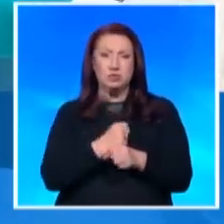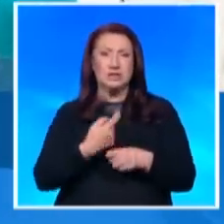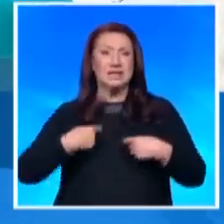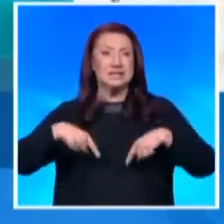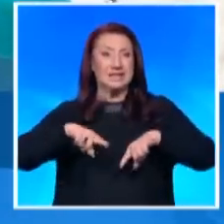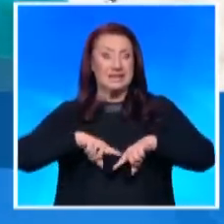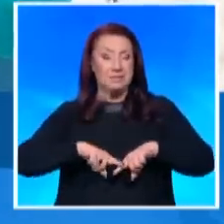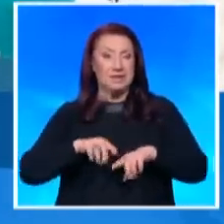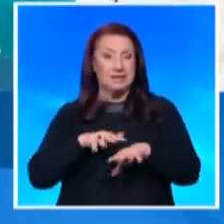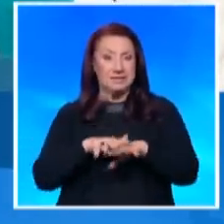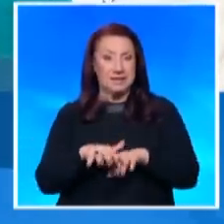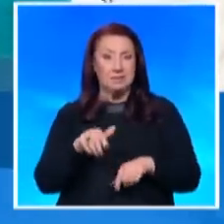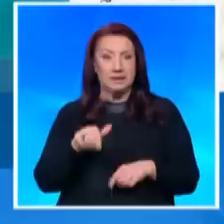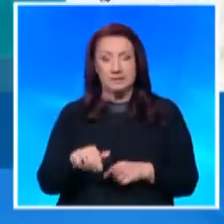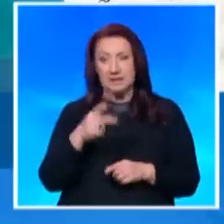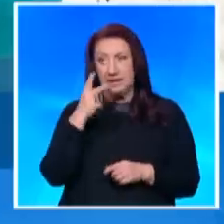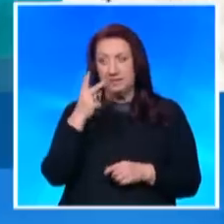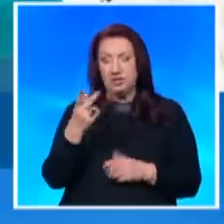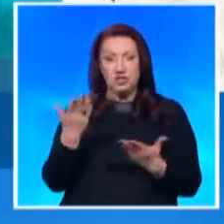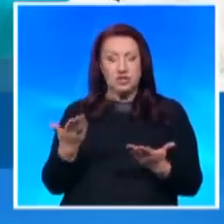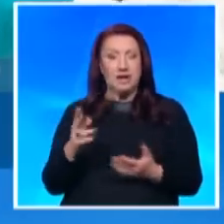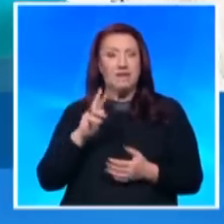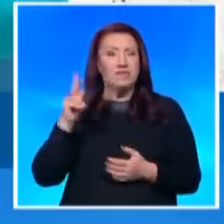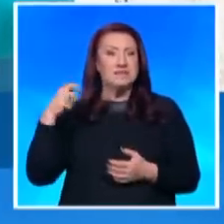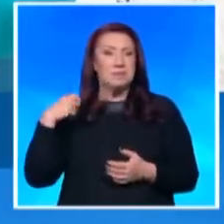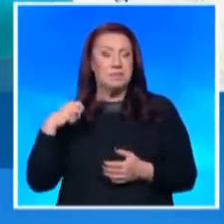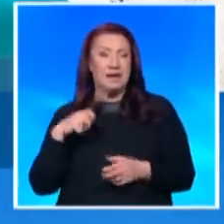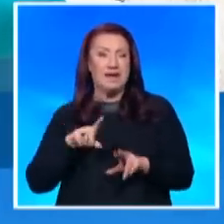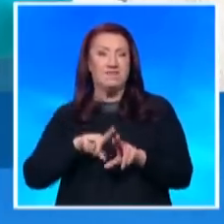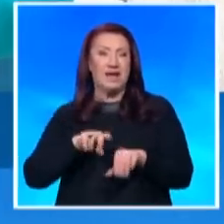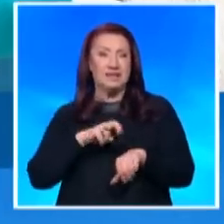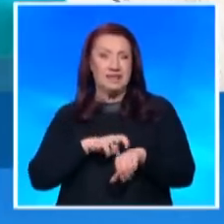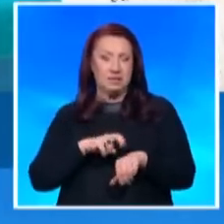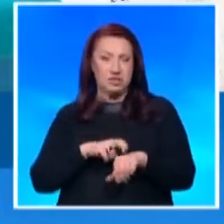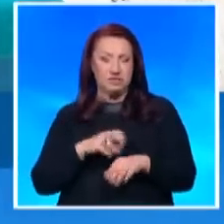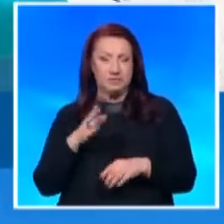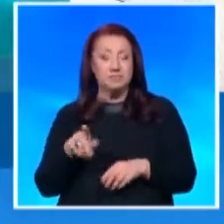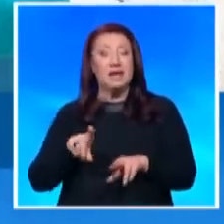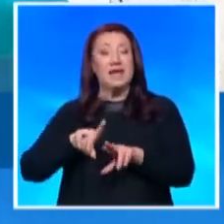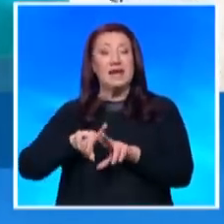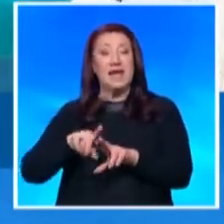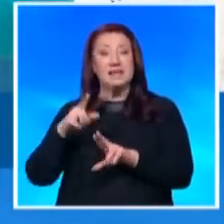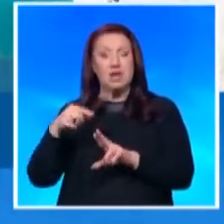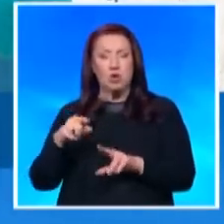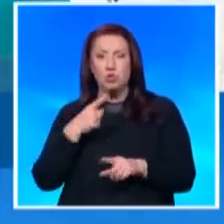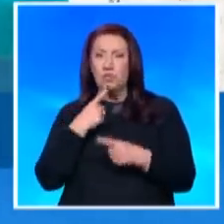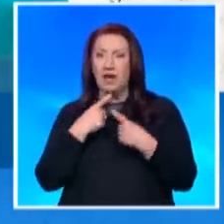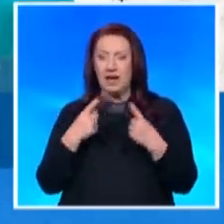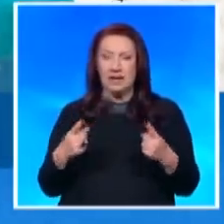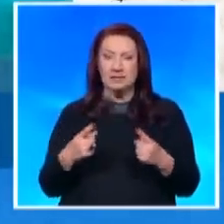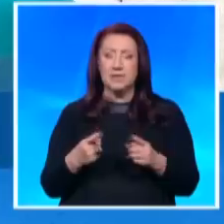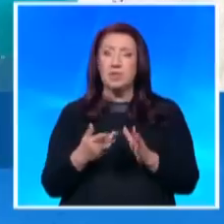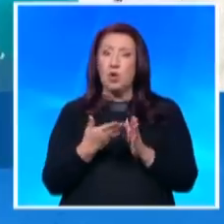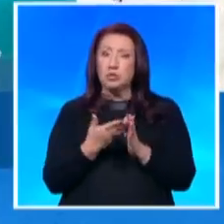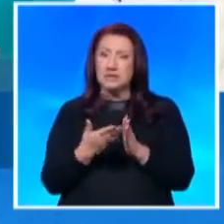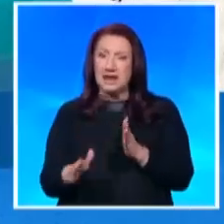видя вицепремиерът Иван Демерджиев. На друг детайл обърна внимание вицепрезидентът Илияна Йотова, която призова отстраняването на